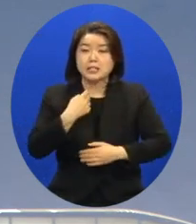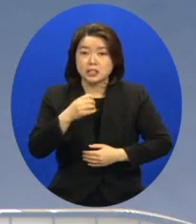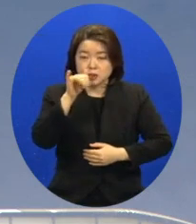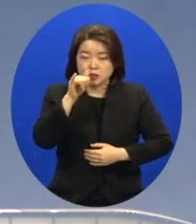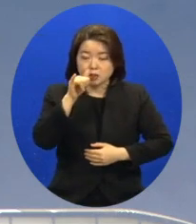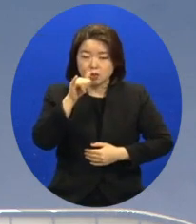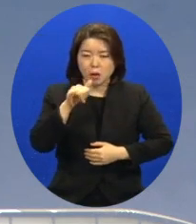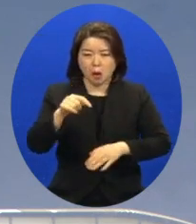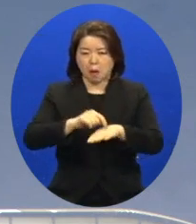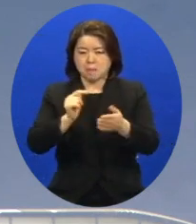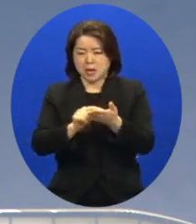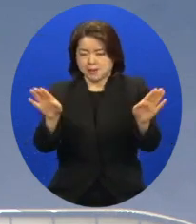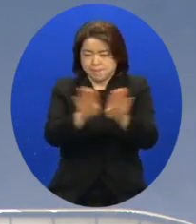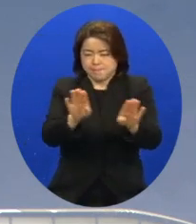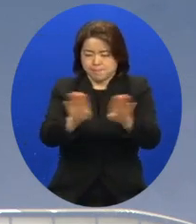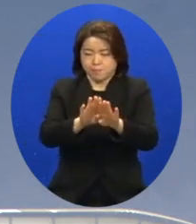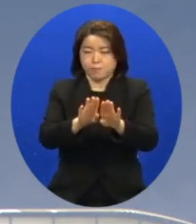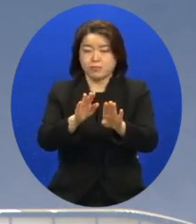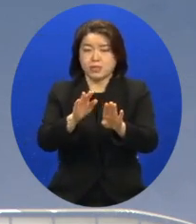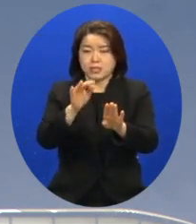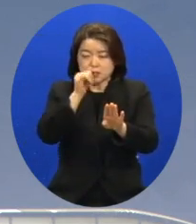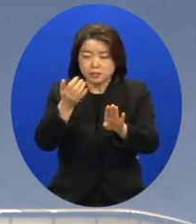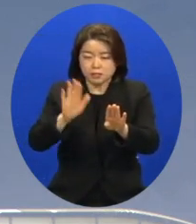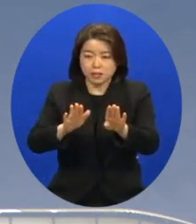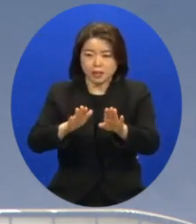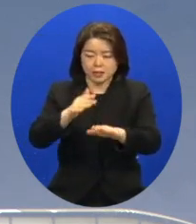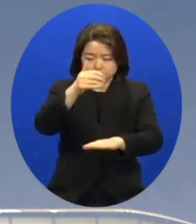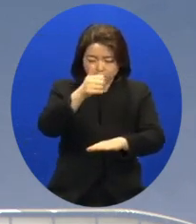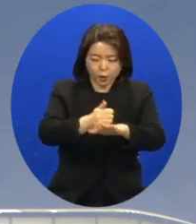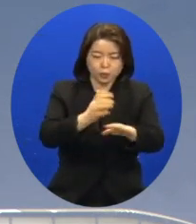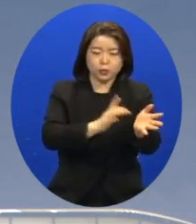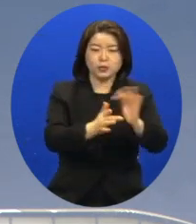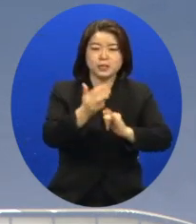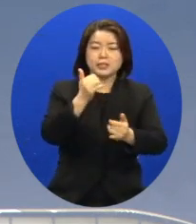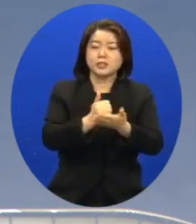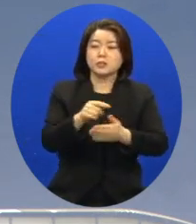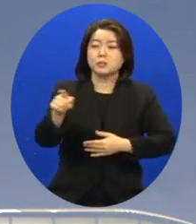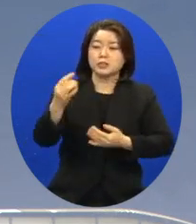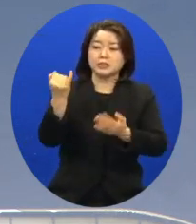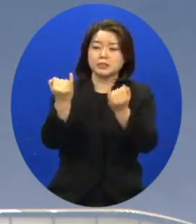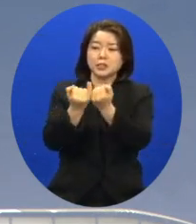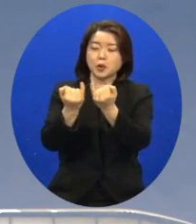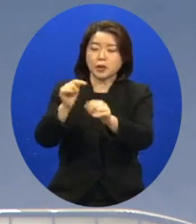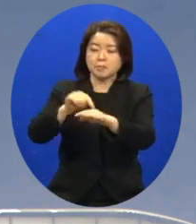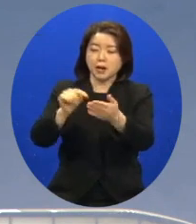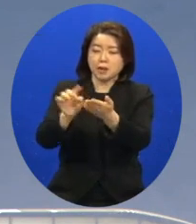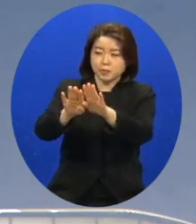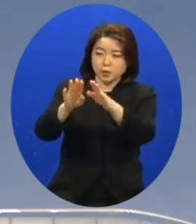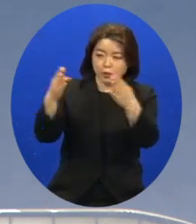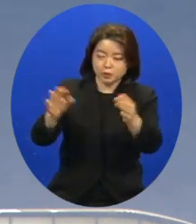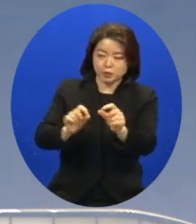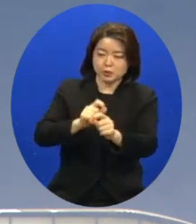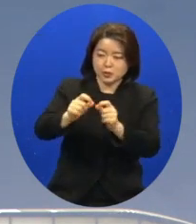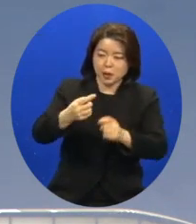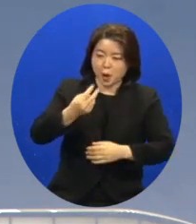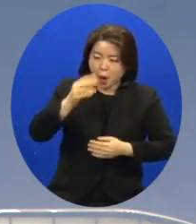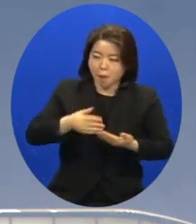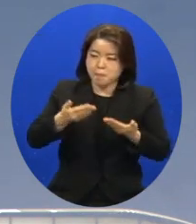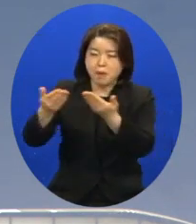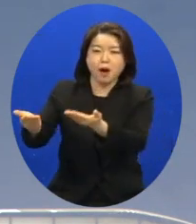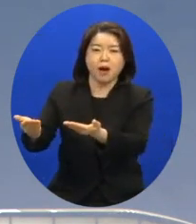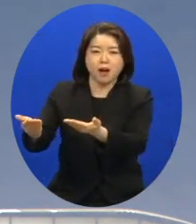예수님께서 결국은 그녀의 마음을 여시고 그에게도 영생을 주셨습니다. 그리고는 예수님이